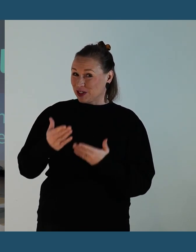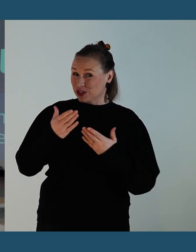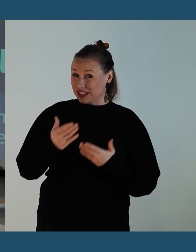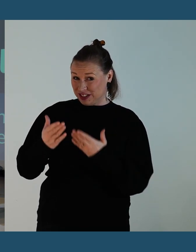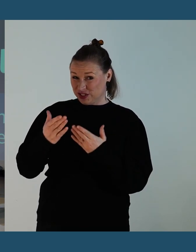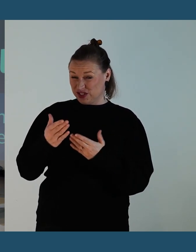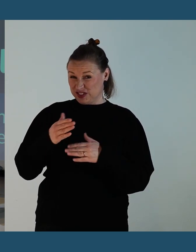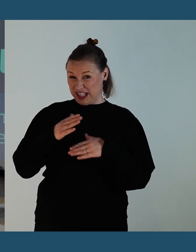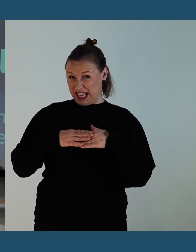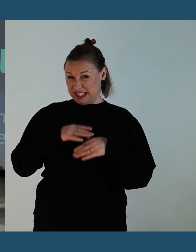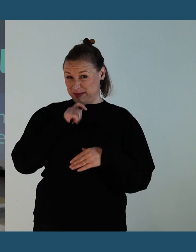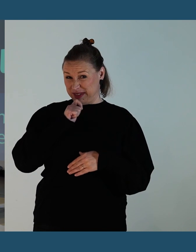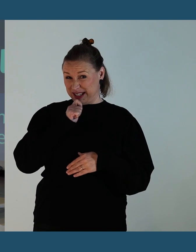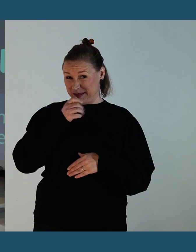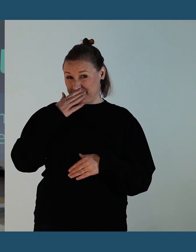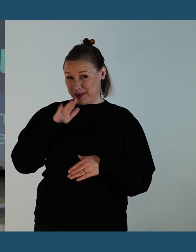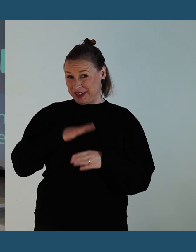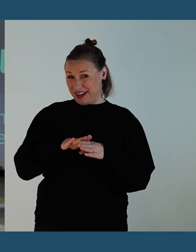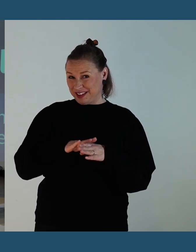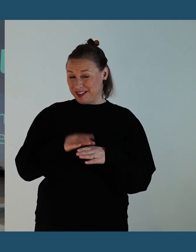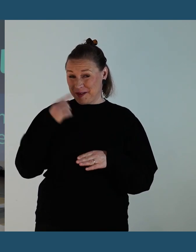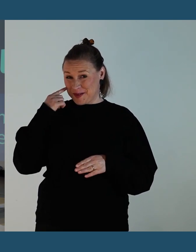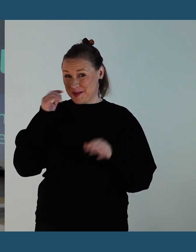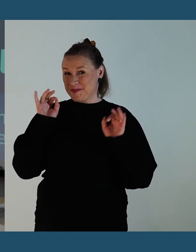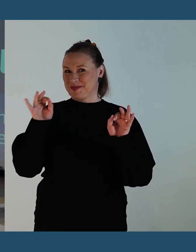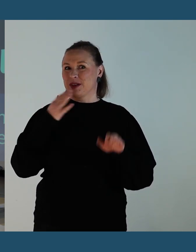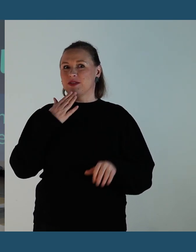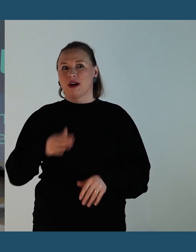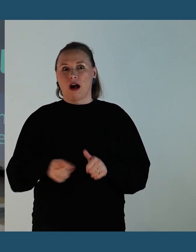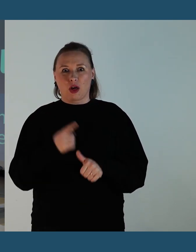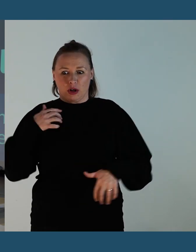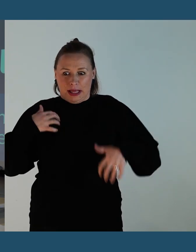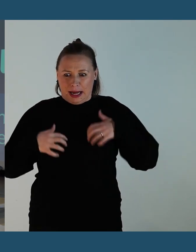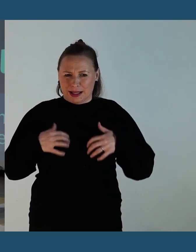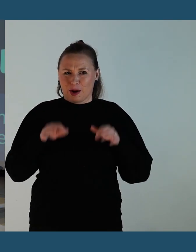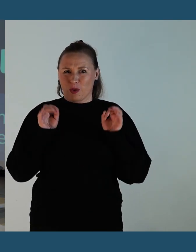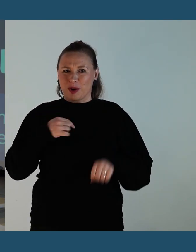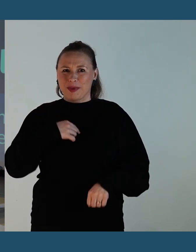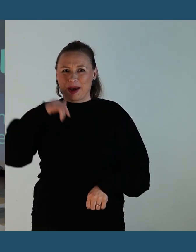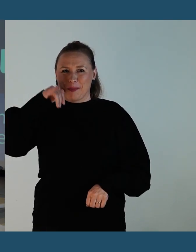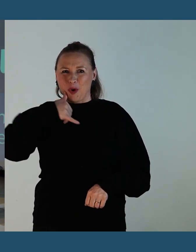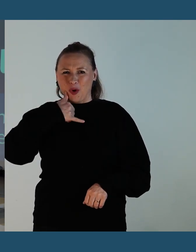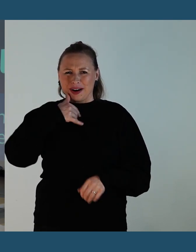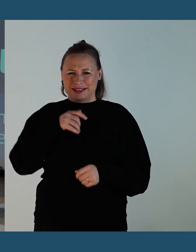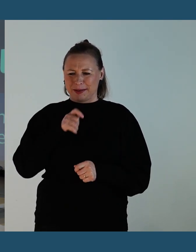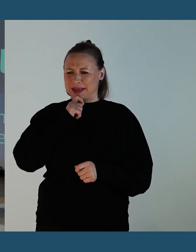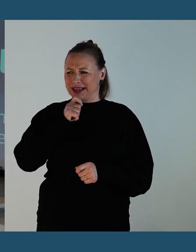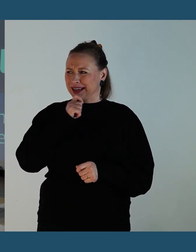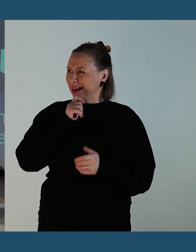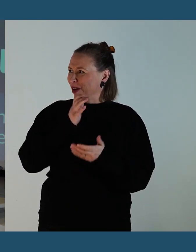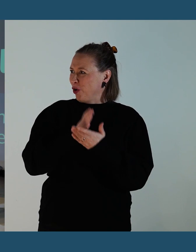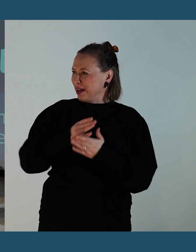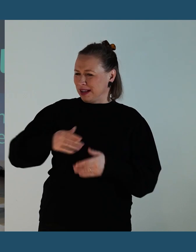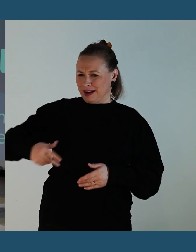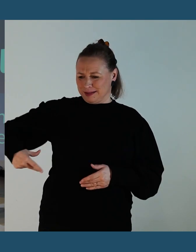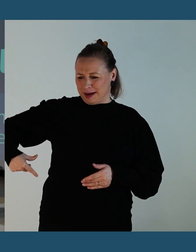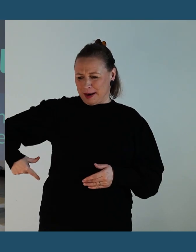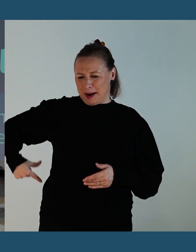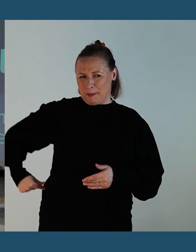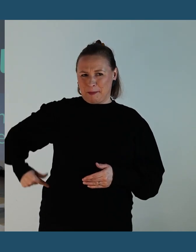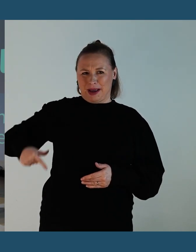Otaks mä tän mikin? Nyt ainakin kuuluu. Nyt mä rupesin jännittää, että enkö minä mokane, mä en ole painannutkaan sitä oikeaa nappia, vai onko